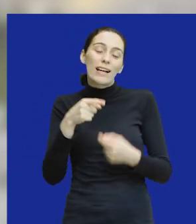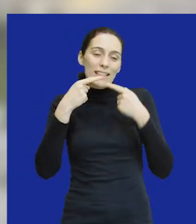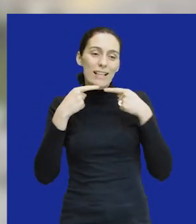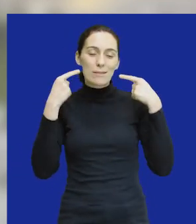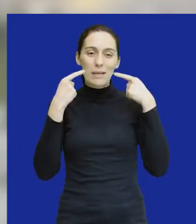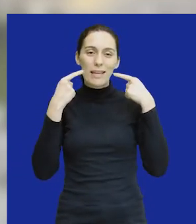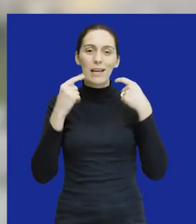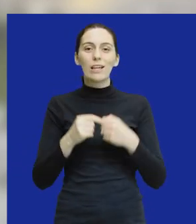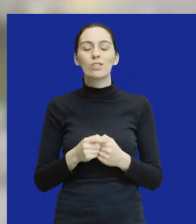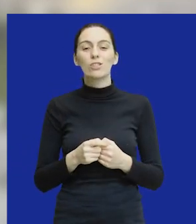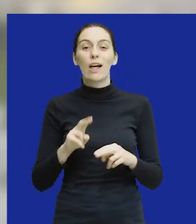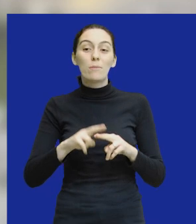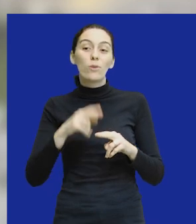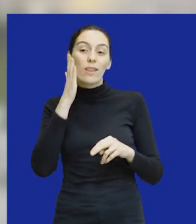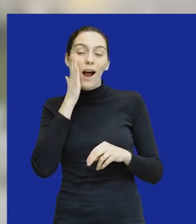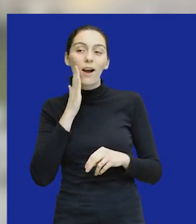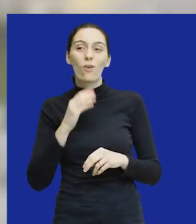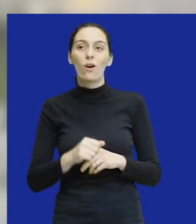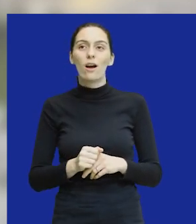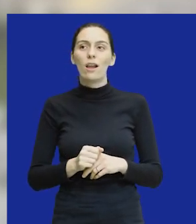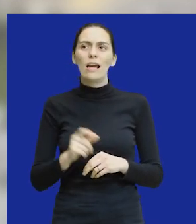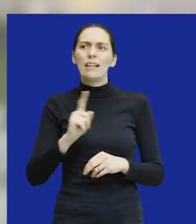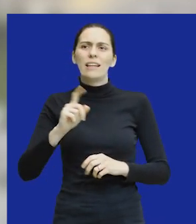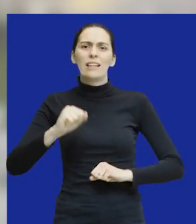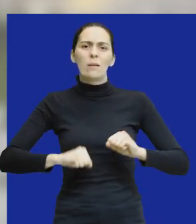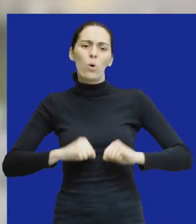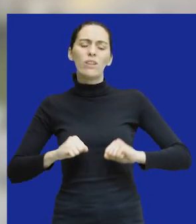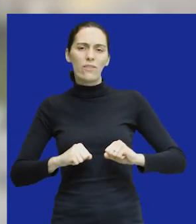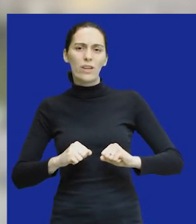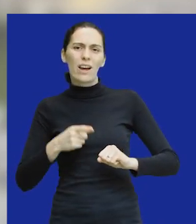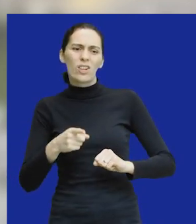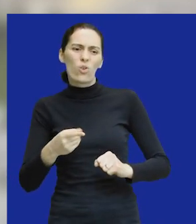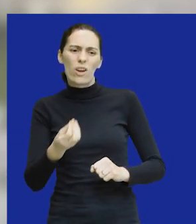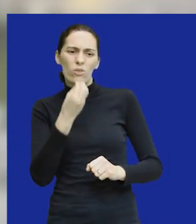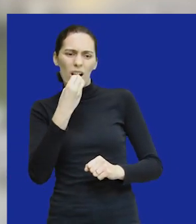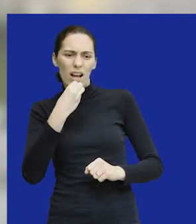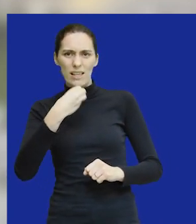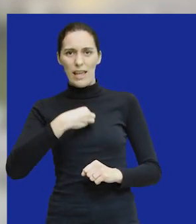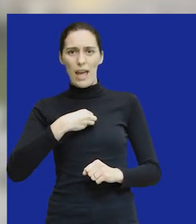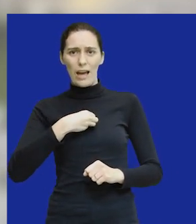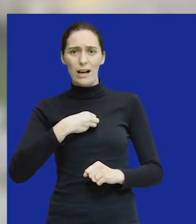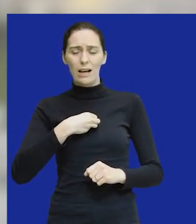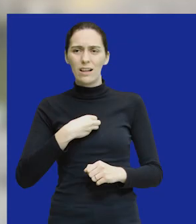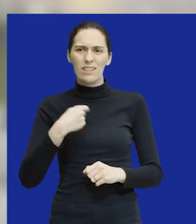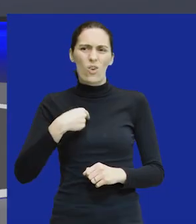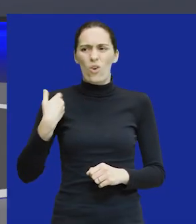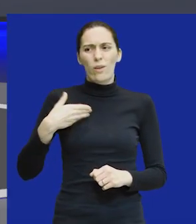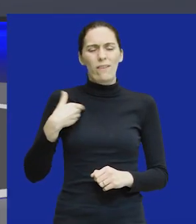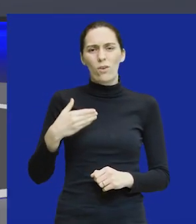da ti zvuče osmijeh na lice, ali nije ono što je glavno što te motivira, jer bi to onda bilo hranjenje ega, a to ne volim. Ja